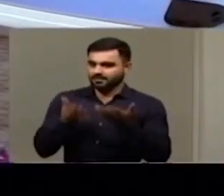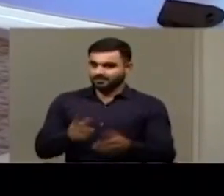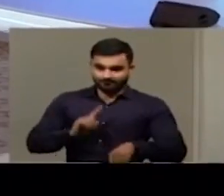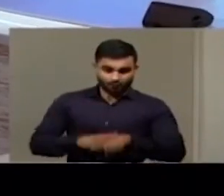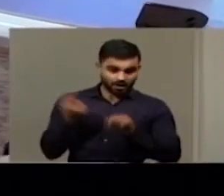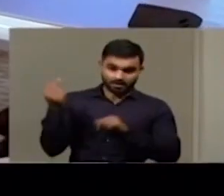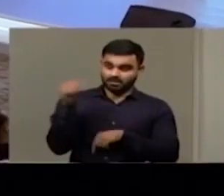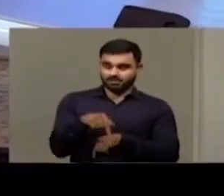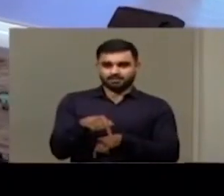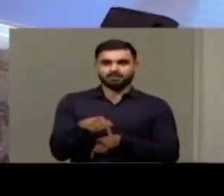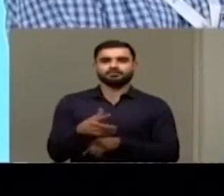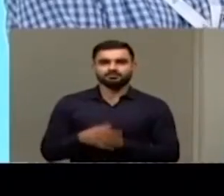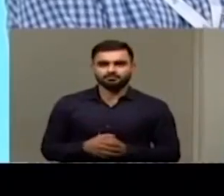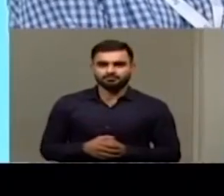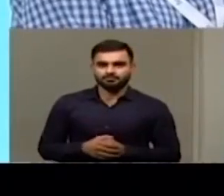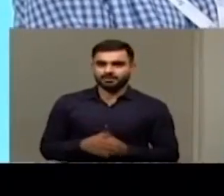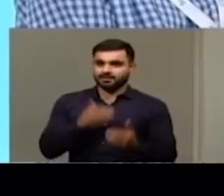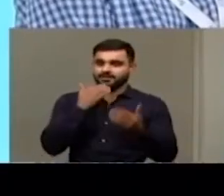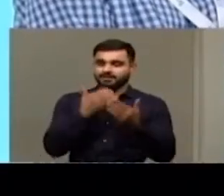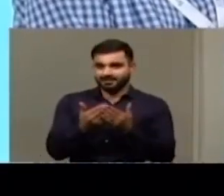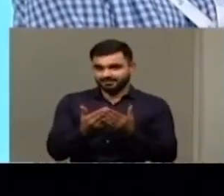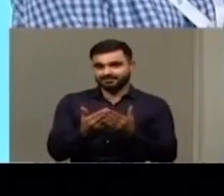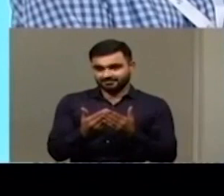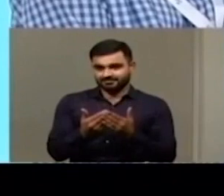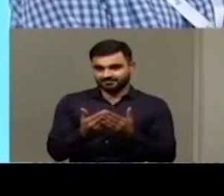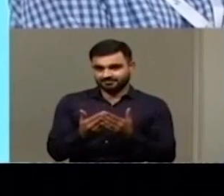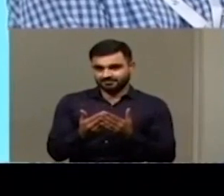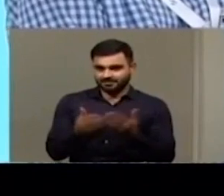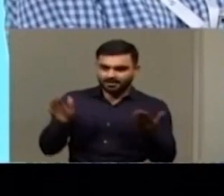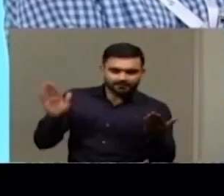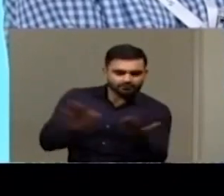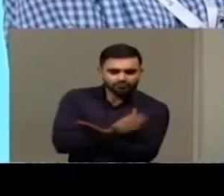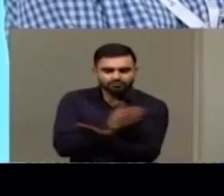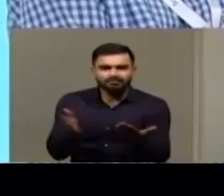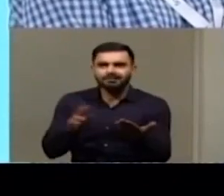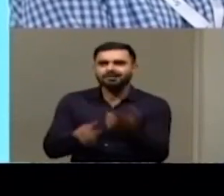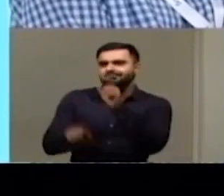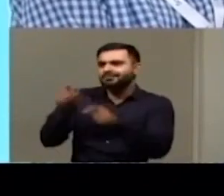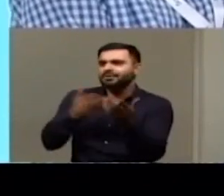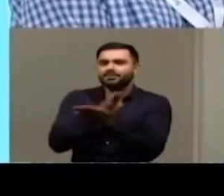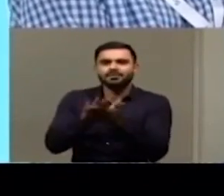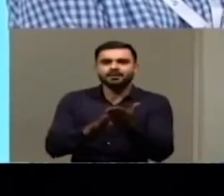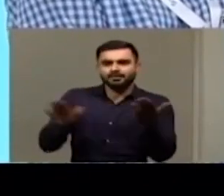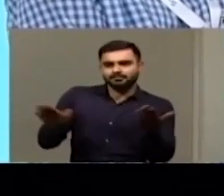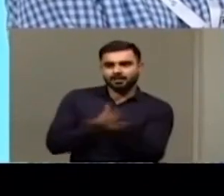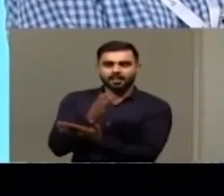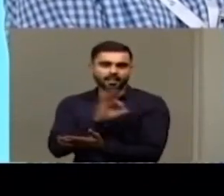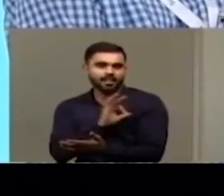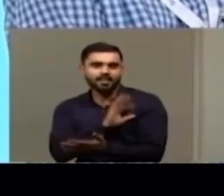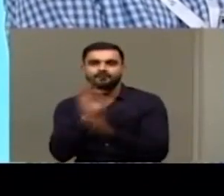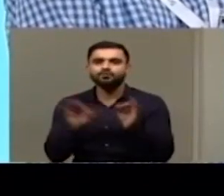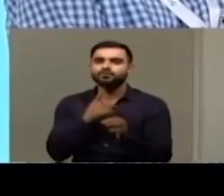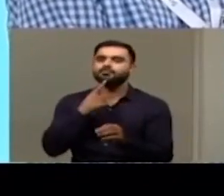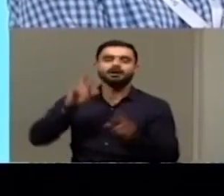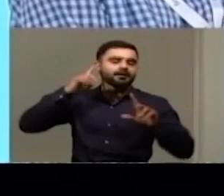पहली बार आए हैं, तो थैंक यू। और क्योंकि म्यूज़िक जो है वो ऐसा कोई इंसान ही नहीं है जो म्यूज़िक ना सुनता हो, कोई